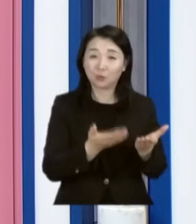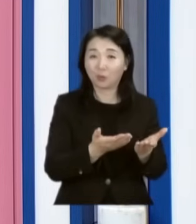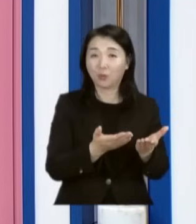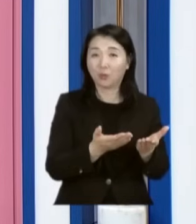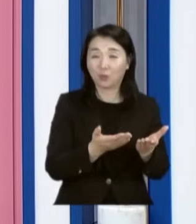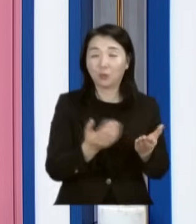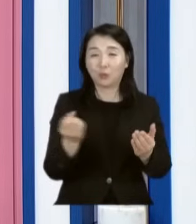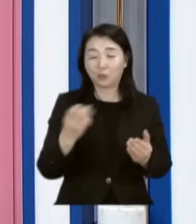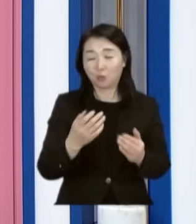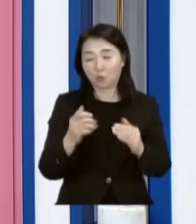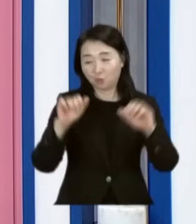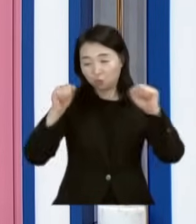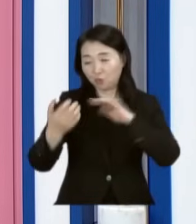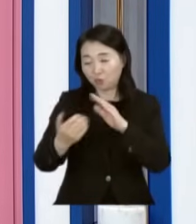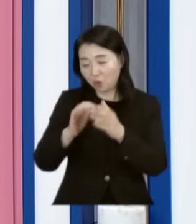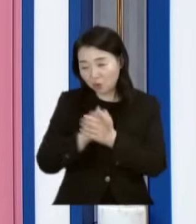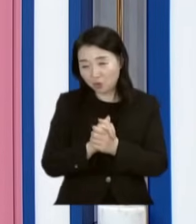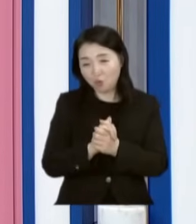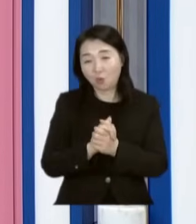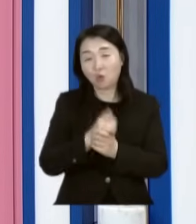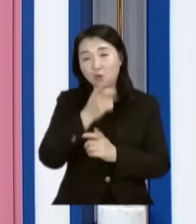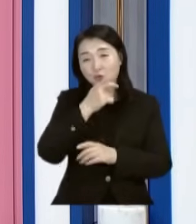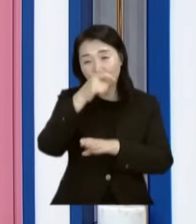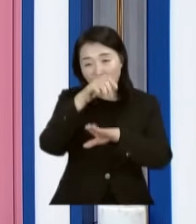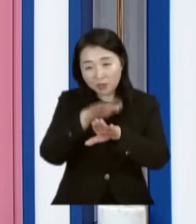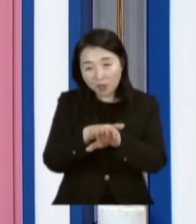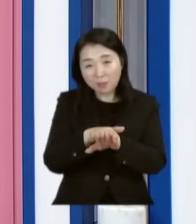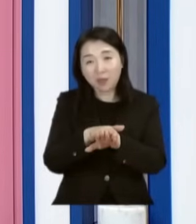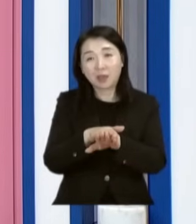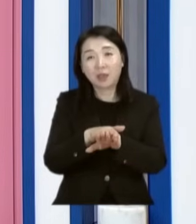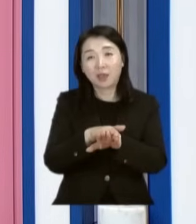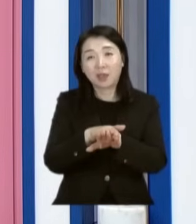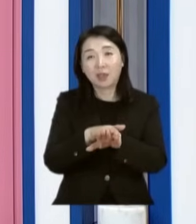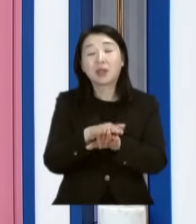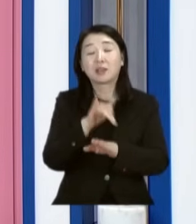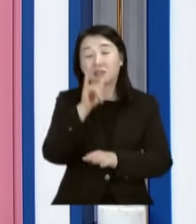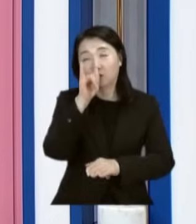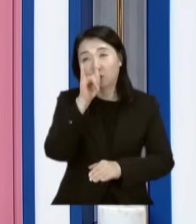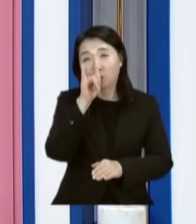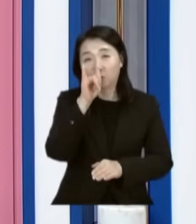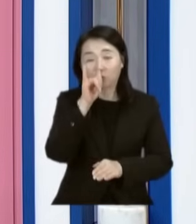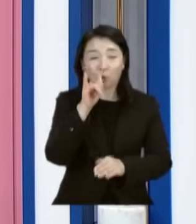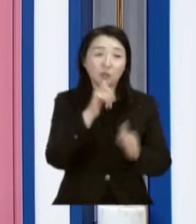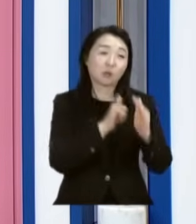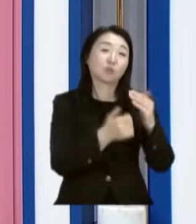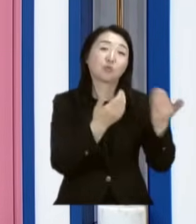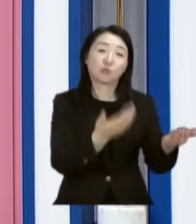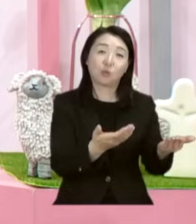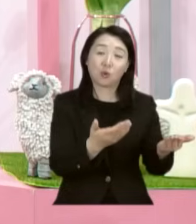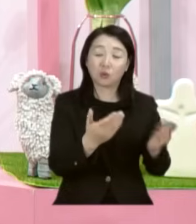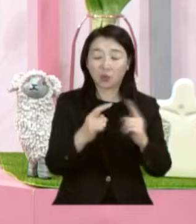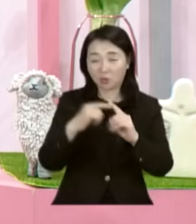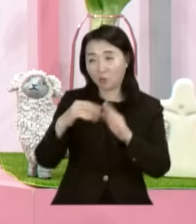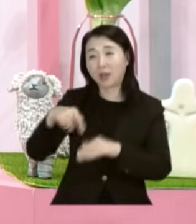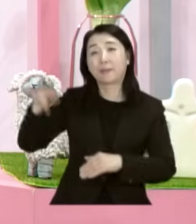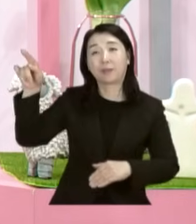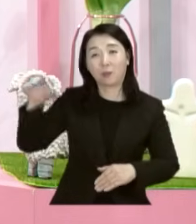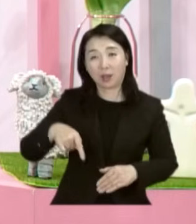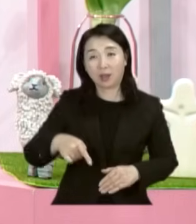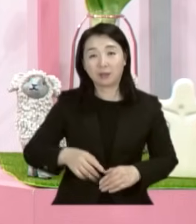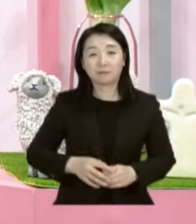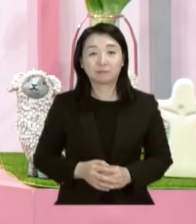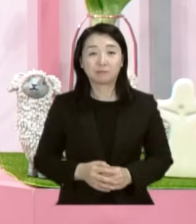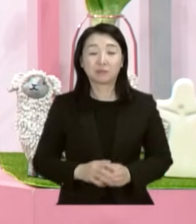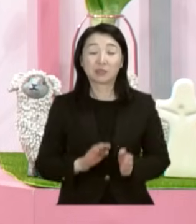기도하고 또 제가 운동하기 전에 기도하고 또 수요 예배 드리로 그때 선수들 쉬는 시간인데 저녁에 가서 예 교회 다녀오고